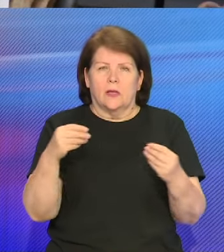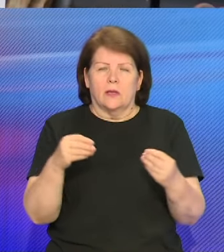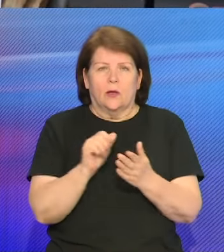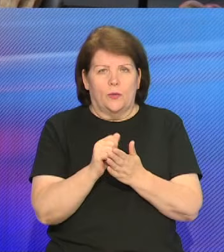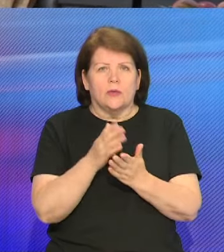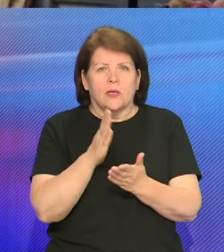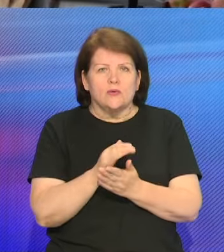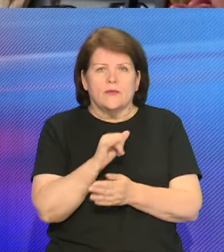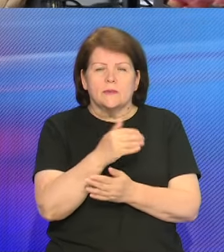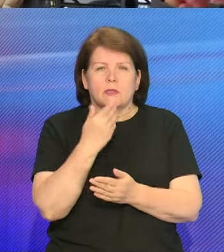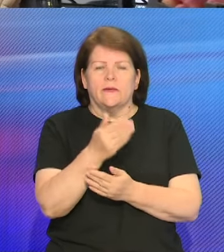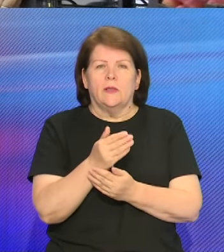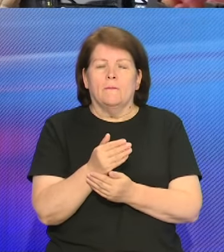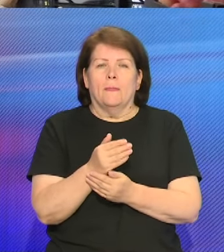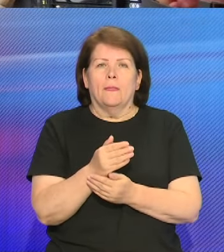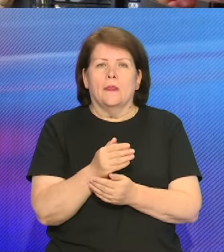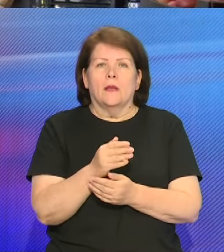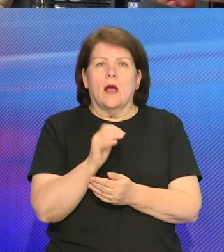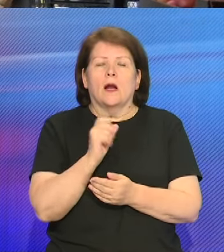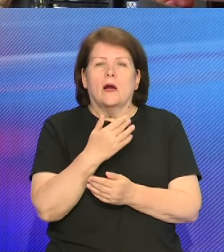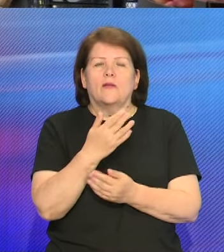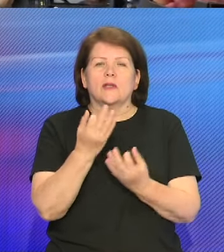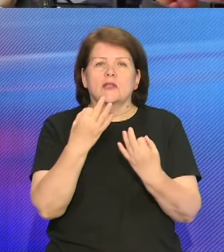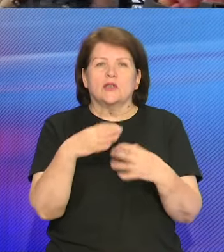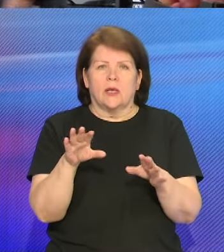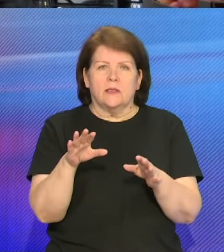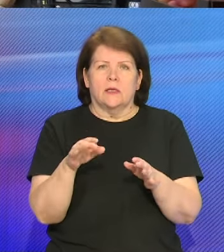дыни? А что вы, как вы допускаете арбузы?